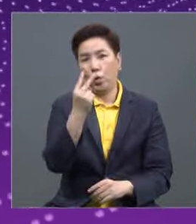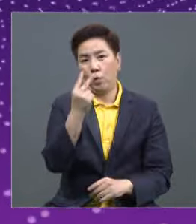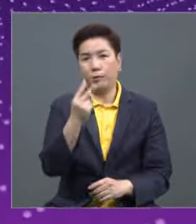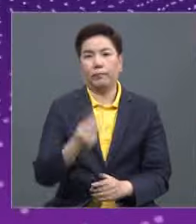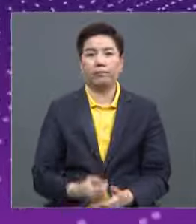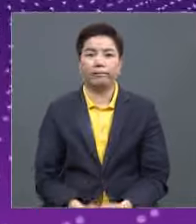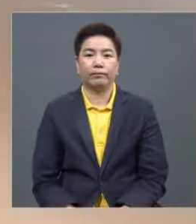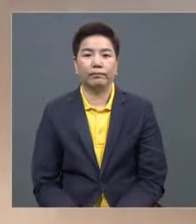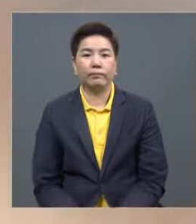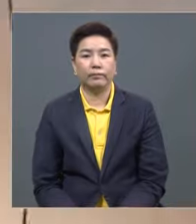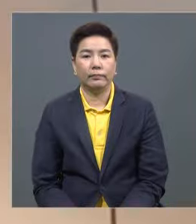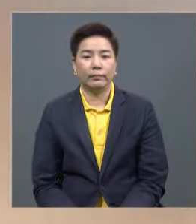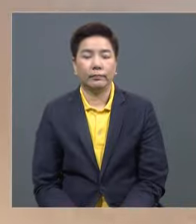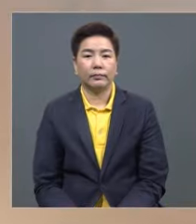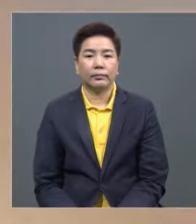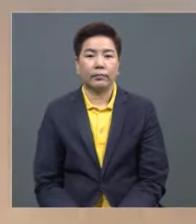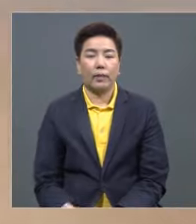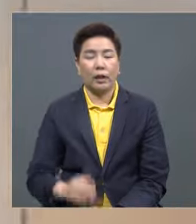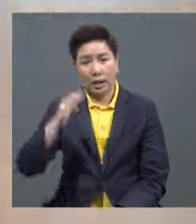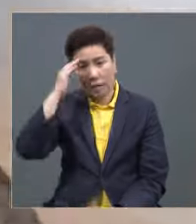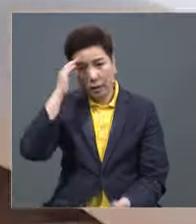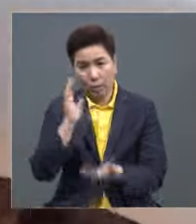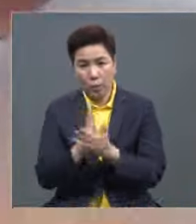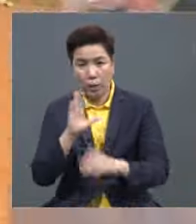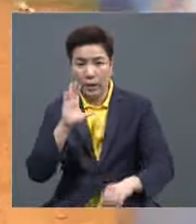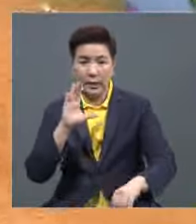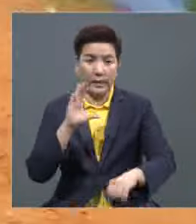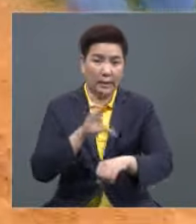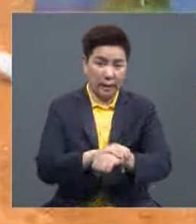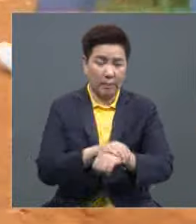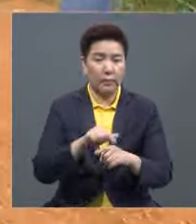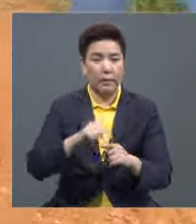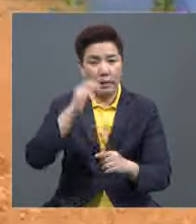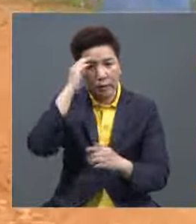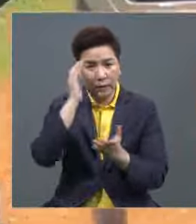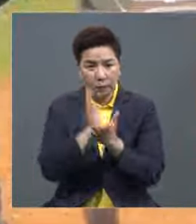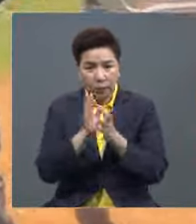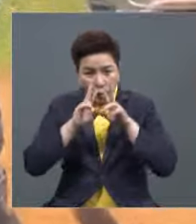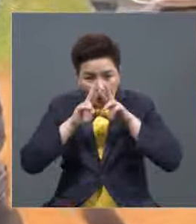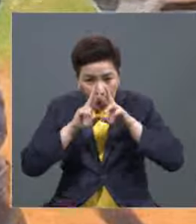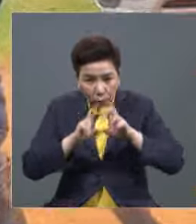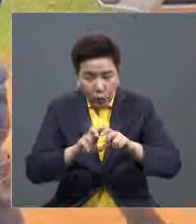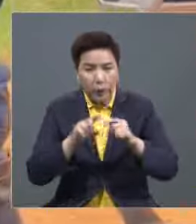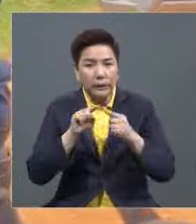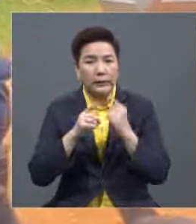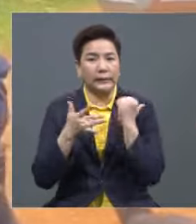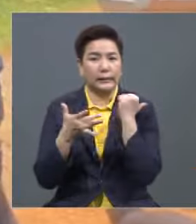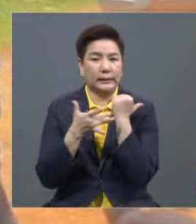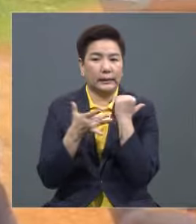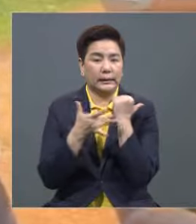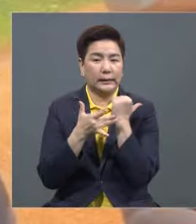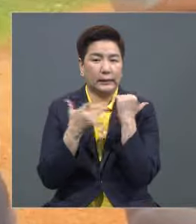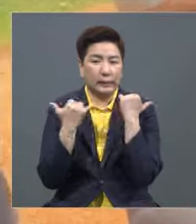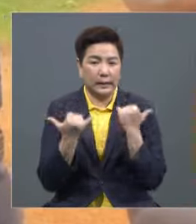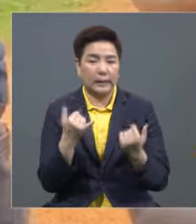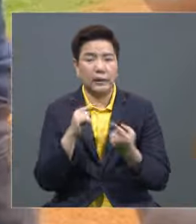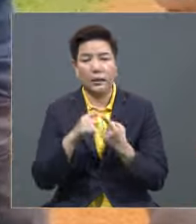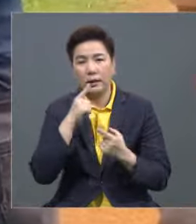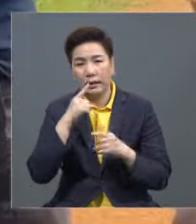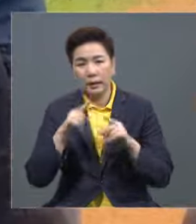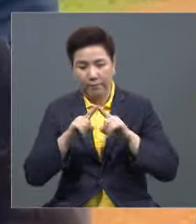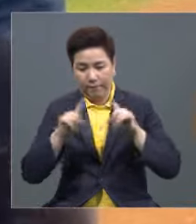ครับยเจ้าหน้าที่ชุดจับกุมนะครับจากกองบังคับการตำรวจสืบสวนสอบสวนอาชญกรรมทางเทคโนโลยีก็นำ